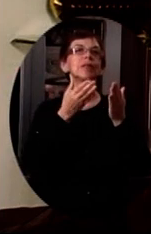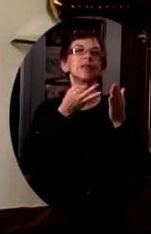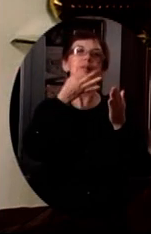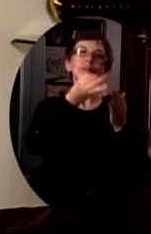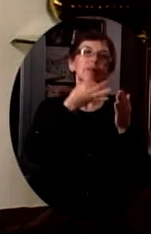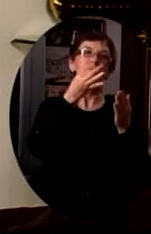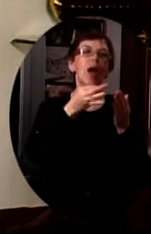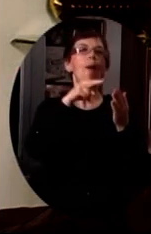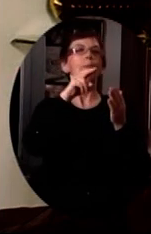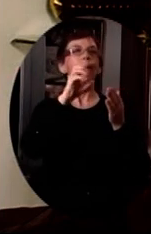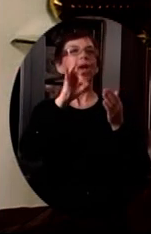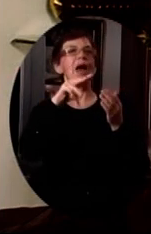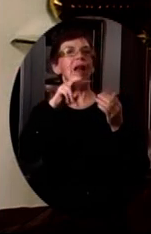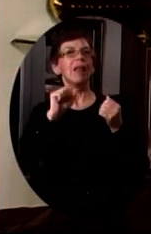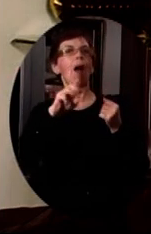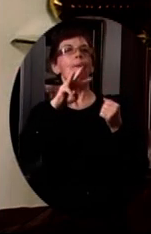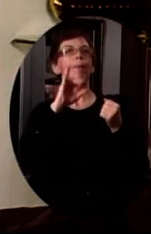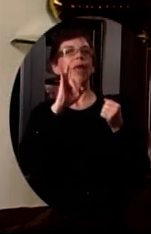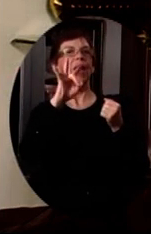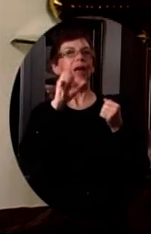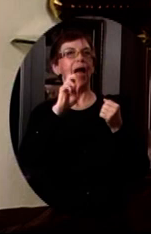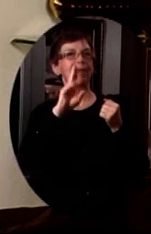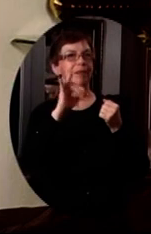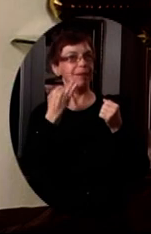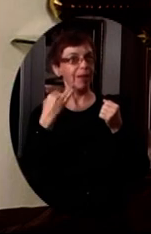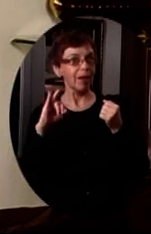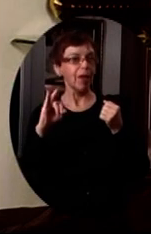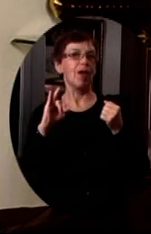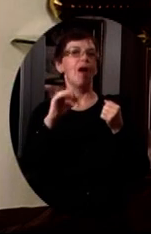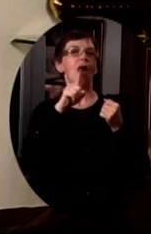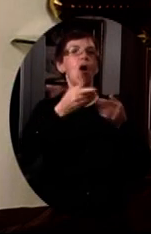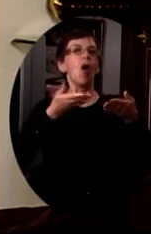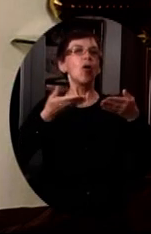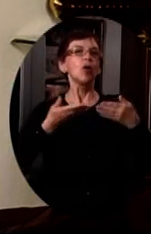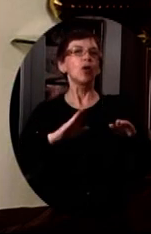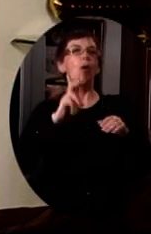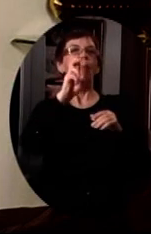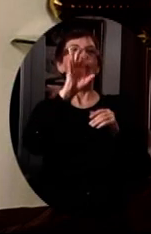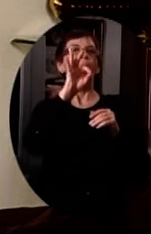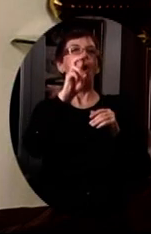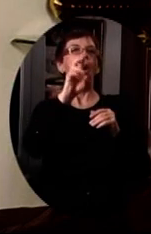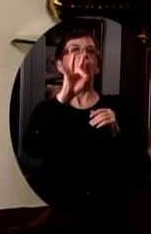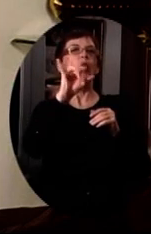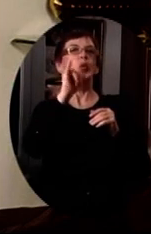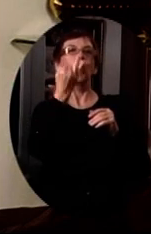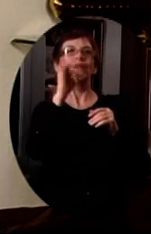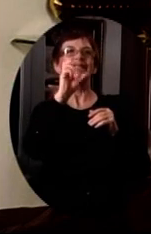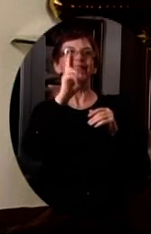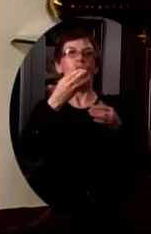מירנסקי לבית צ'רבין. את ילידת בוברויסק, בלרוס,